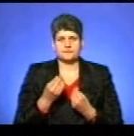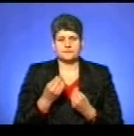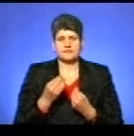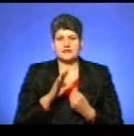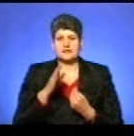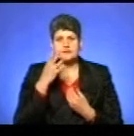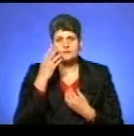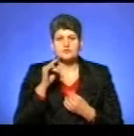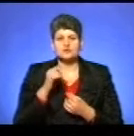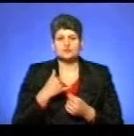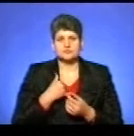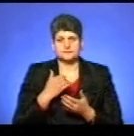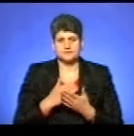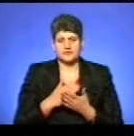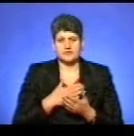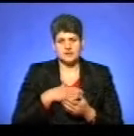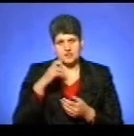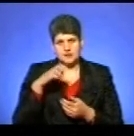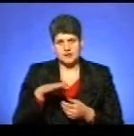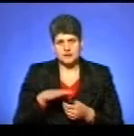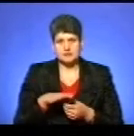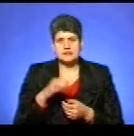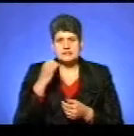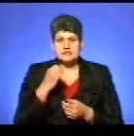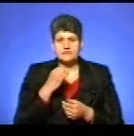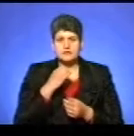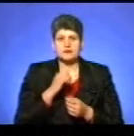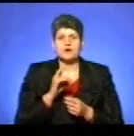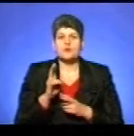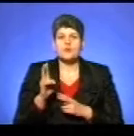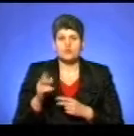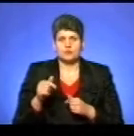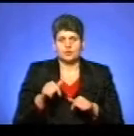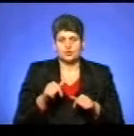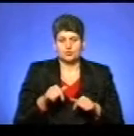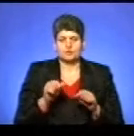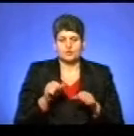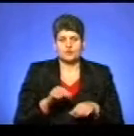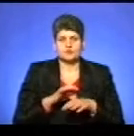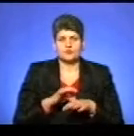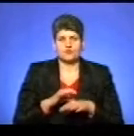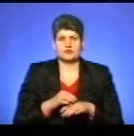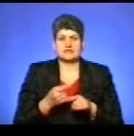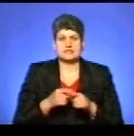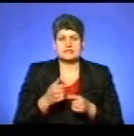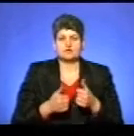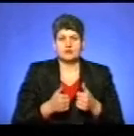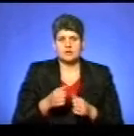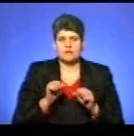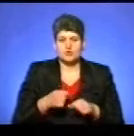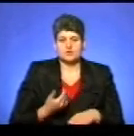не забувати, що в нас відбувається в нашій країні, і завдяки кому ми тут можемо проводити такі турніри, можемо